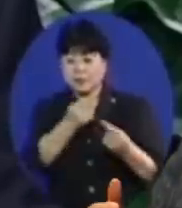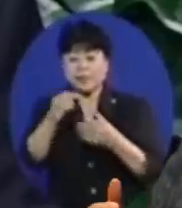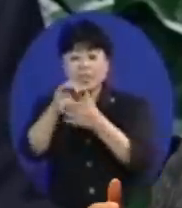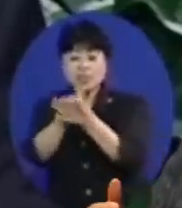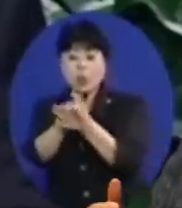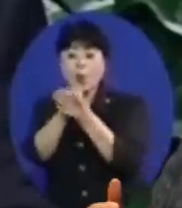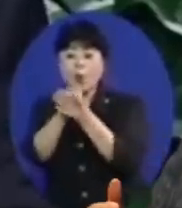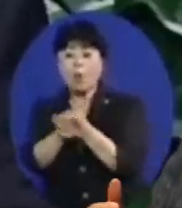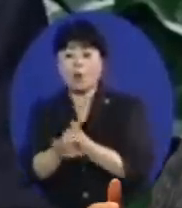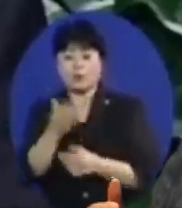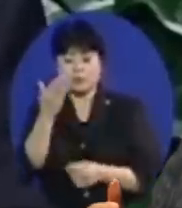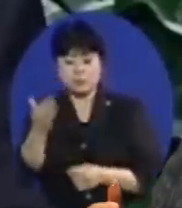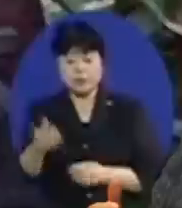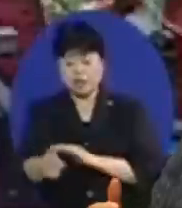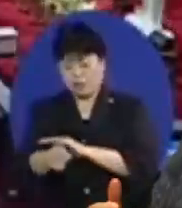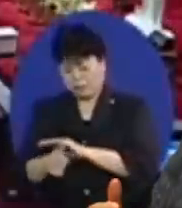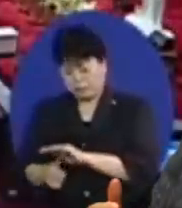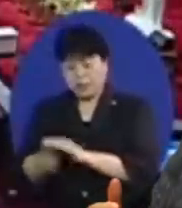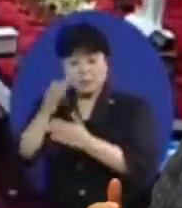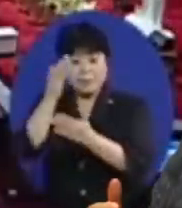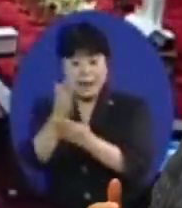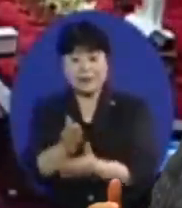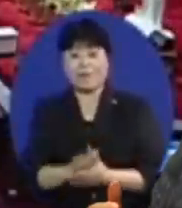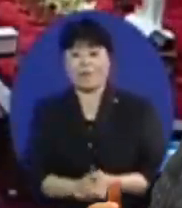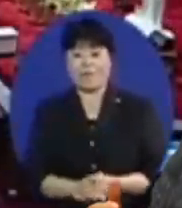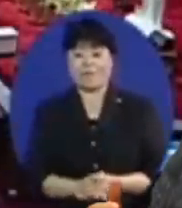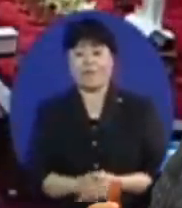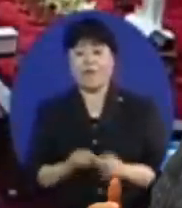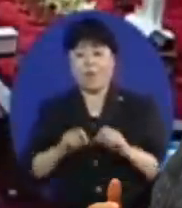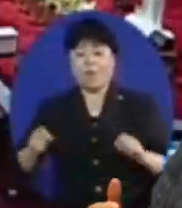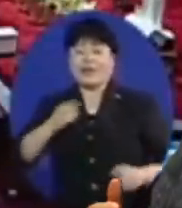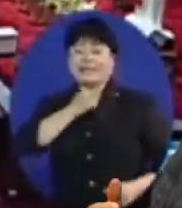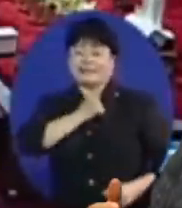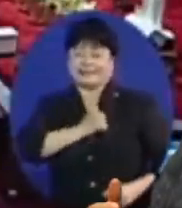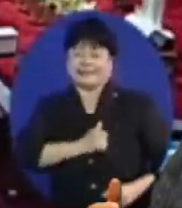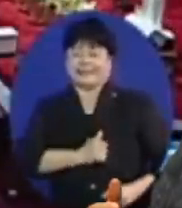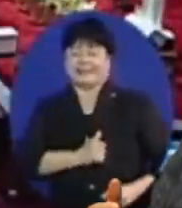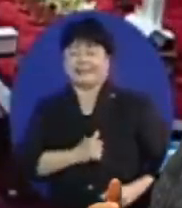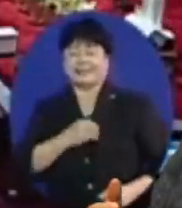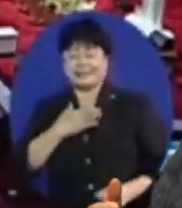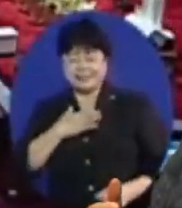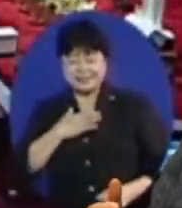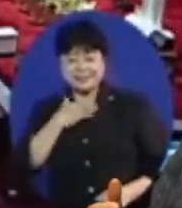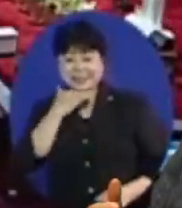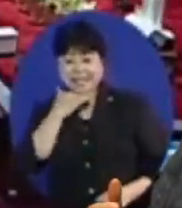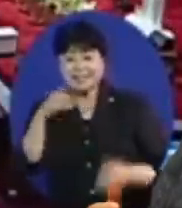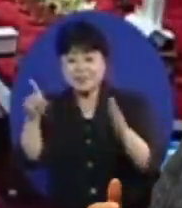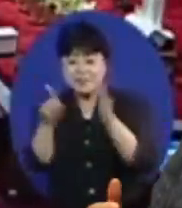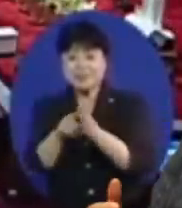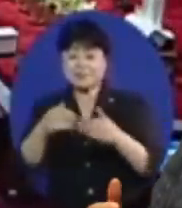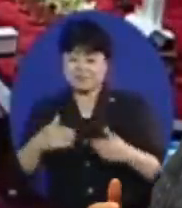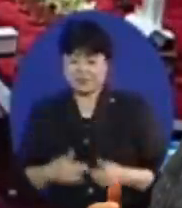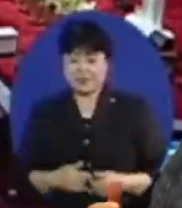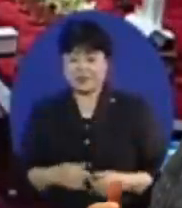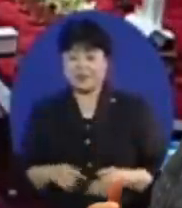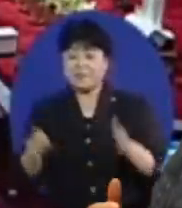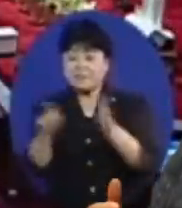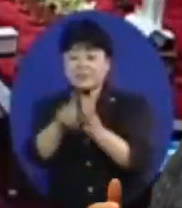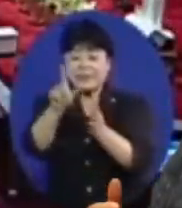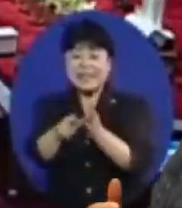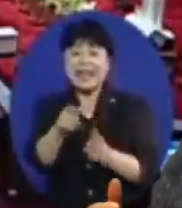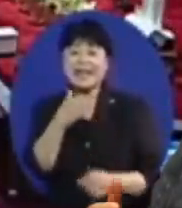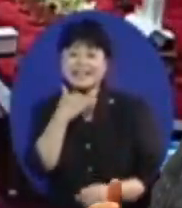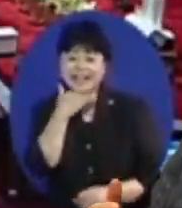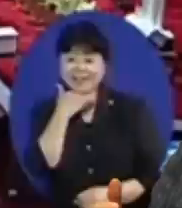기도는 여러분 뒤로 물러가지 말고 오래 기다리는 믿음을 반드시 가져야 되는 것입니다. 믿음의 때를 기다리는 것입니다.